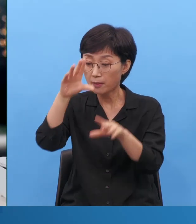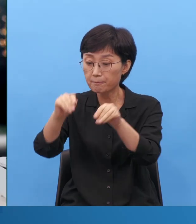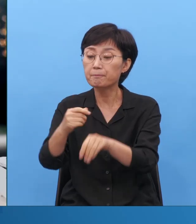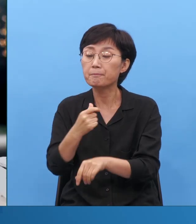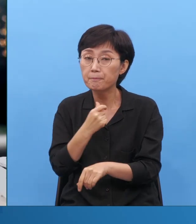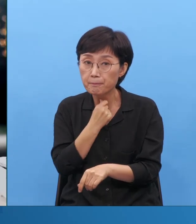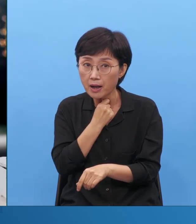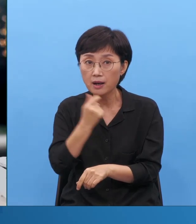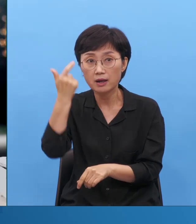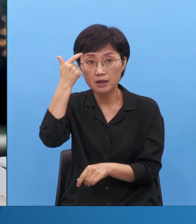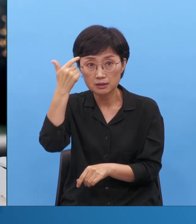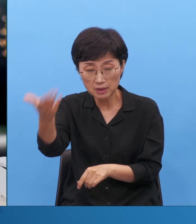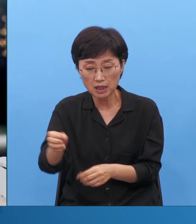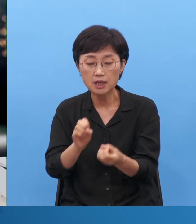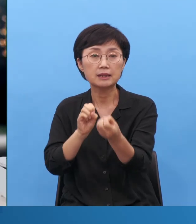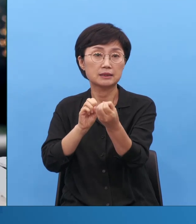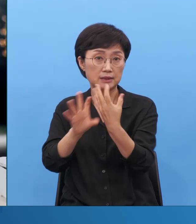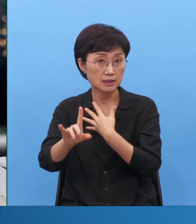내가 낫고자 하느냐.